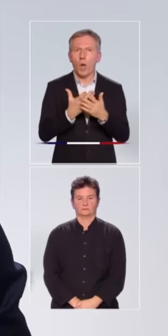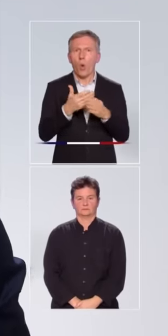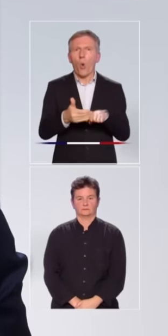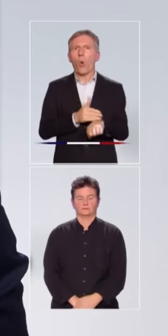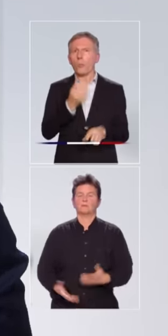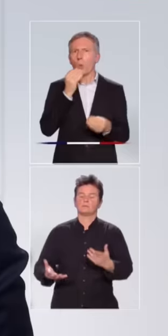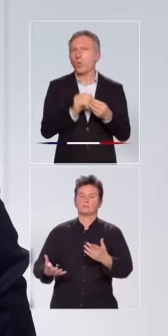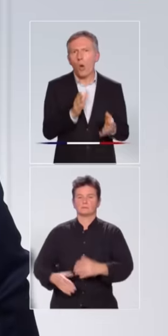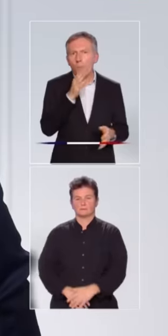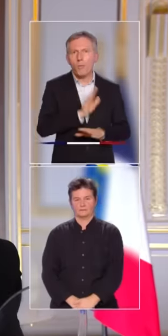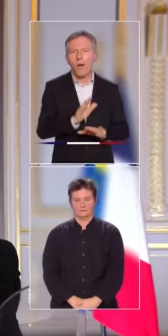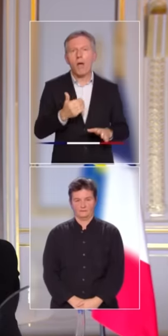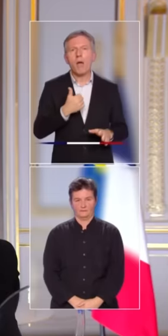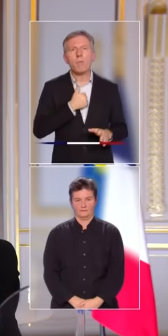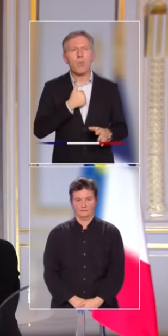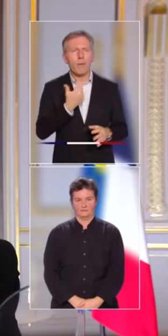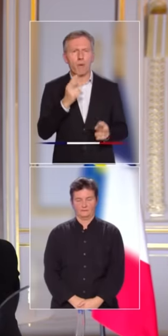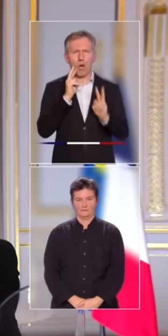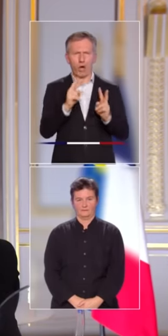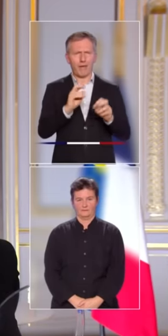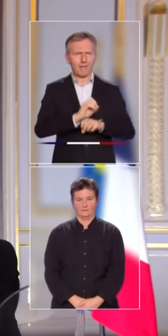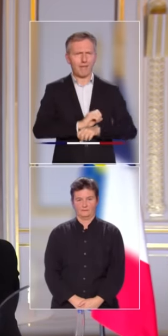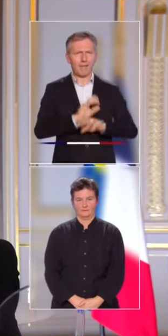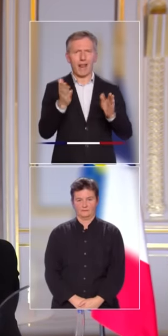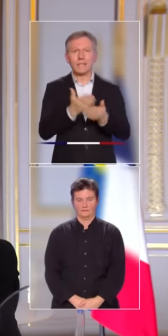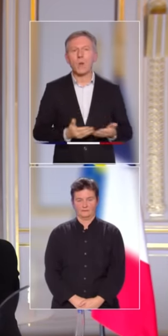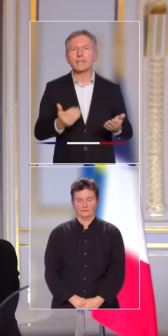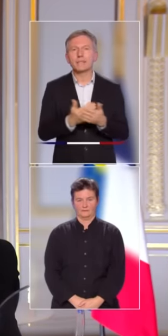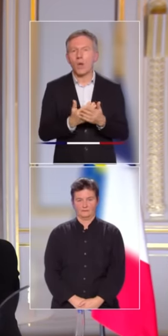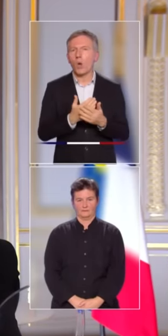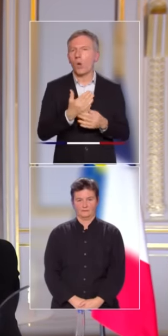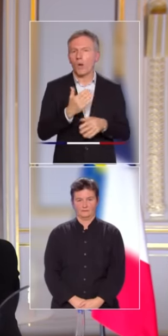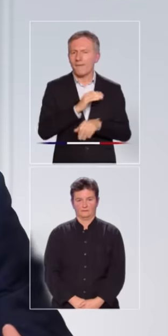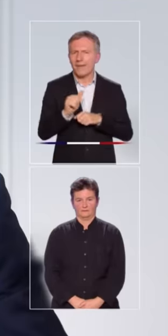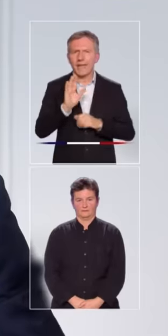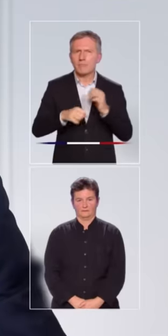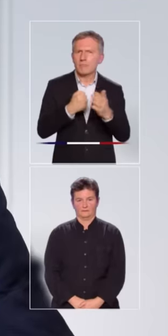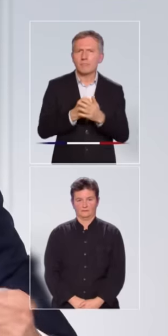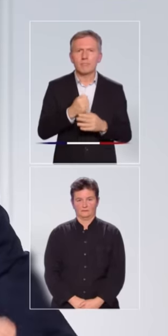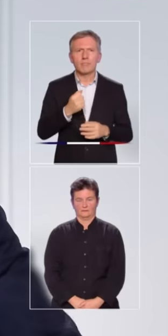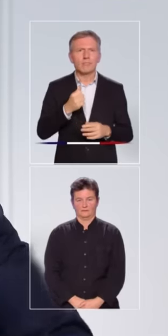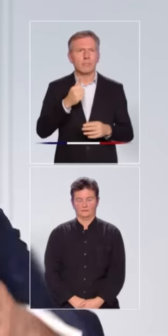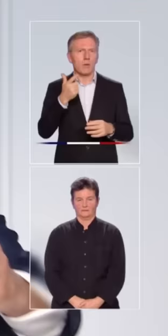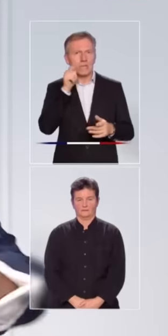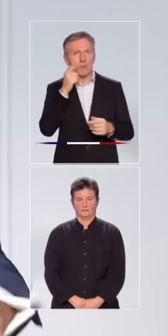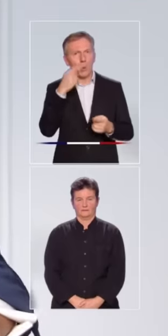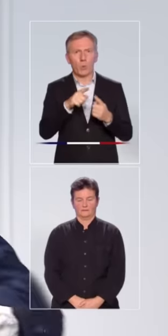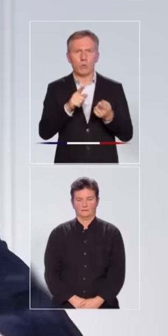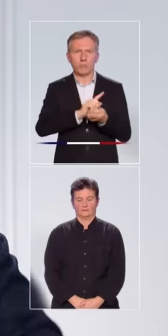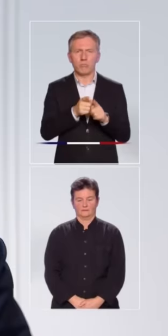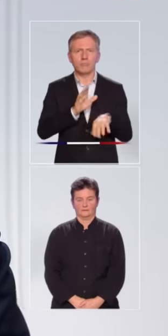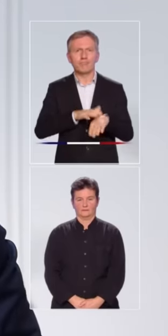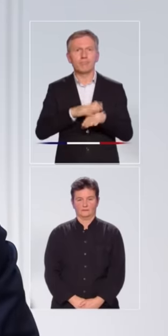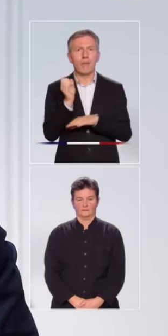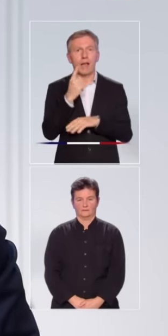tôt. Non, mais... Je crois que je regarde avec lucidité la situation. Nous avons d'abord tout fait, au-delà de sonner l'alarme, pour être exigeant. Mes désaccords